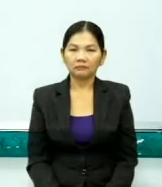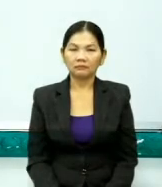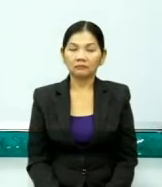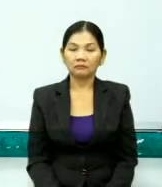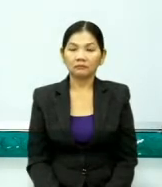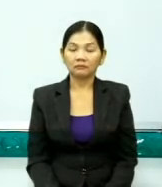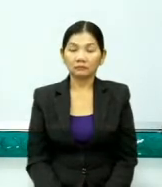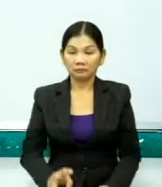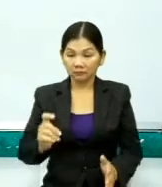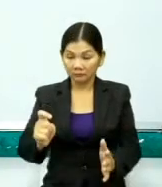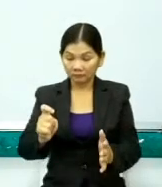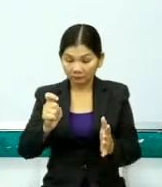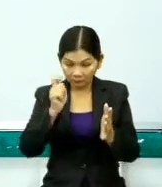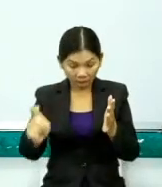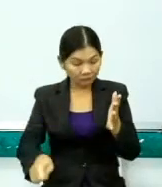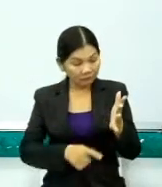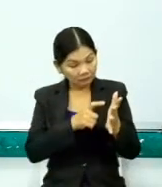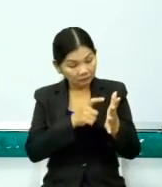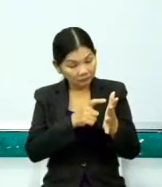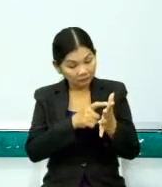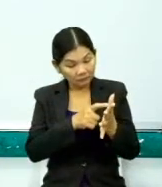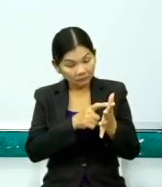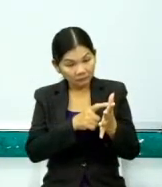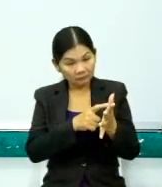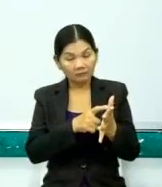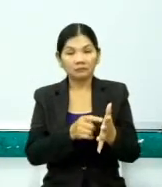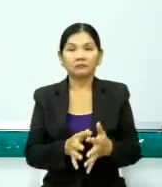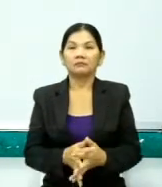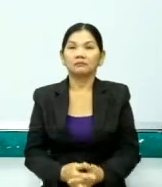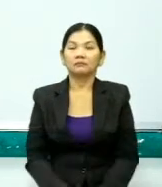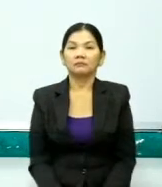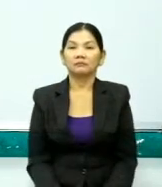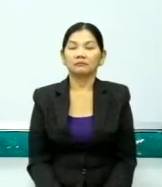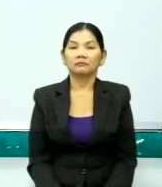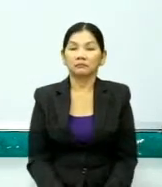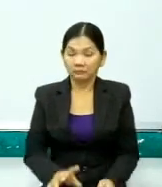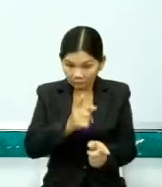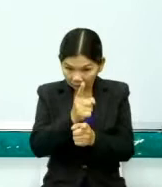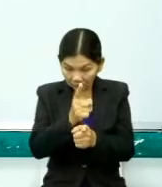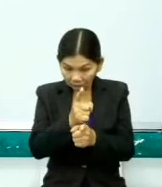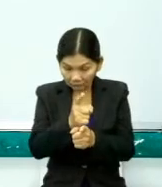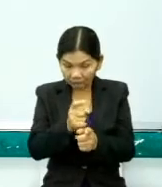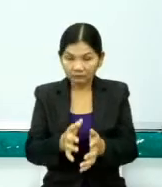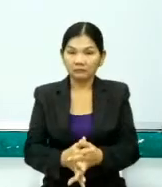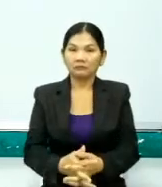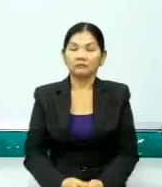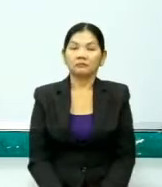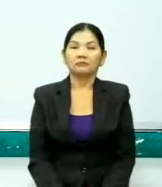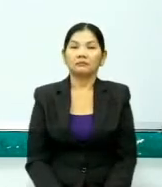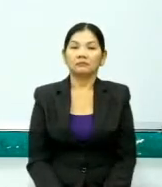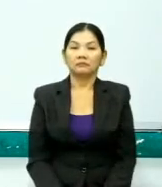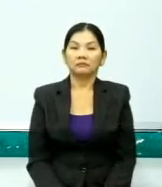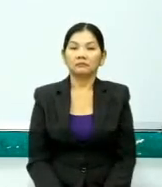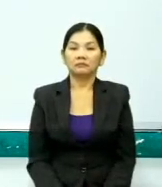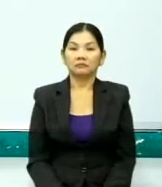cha khẽ cứ mình là sò khó nâng sra ê cha tâm trời hay cái con